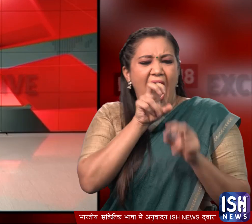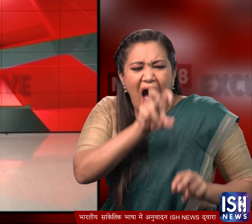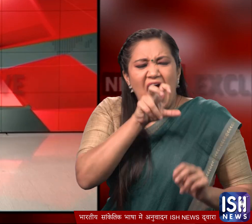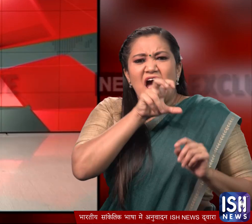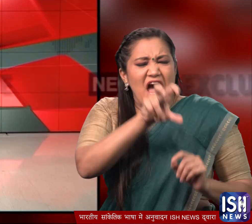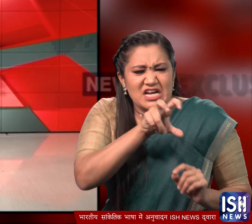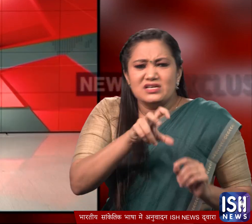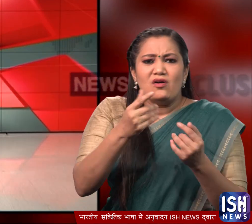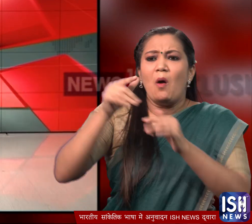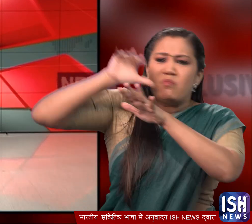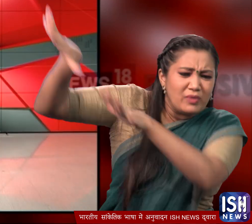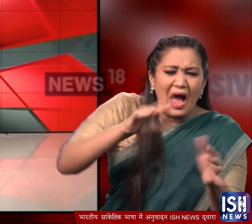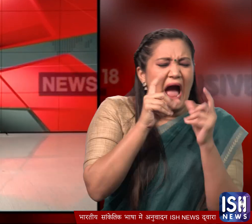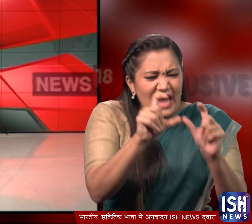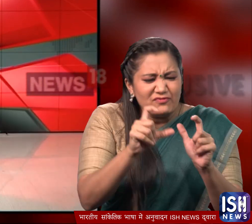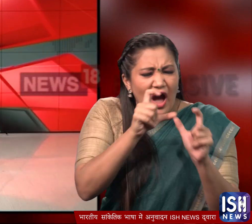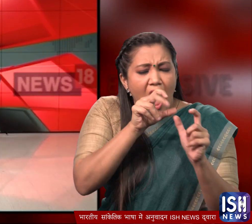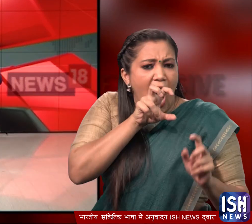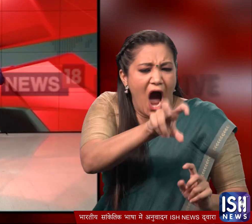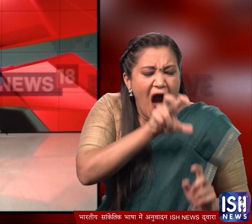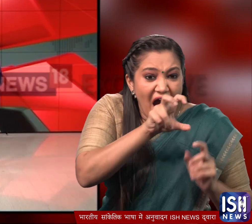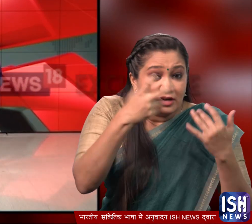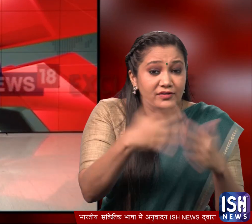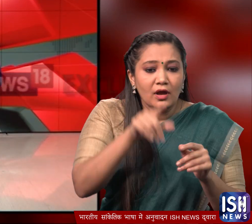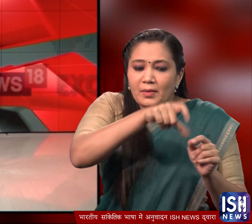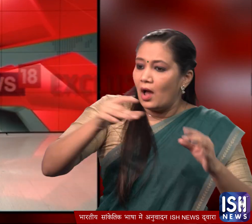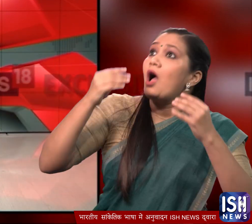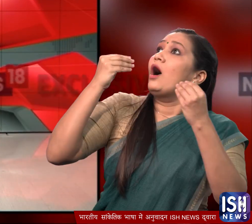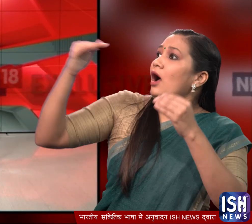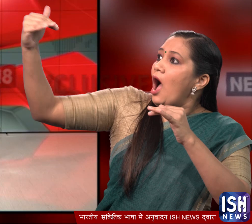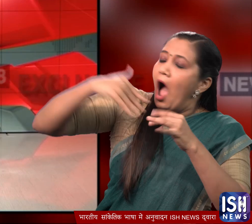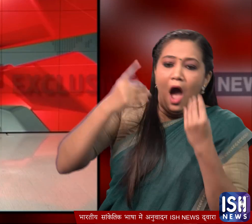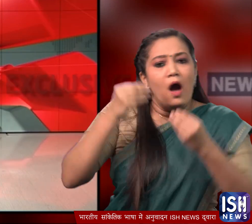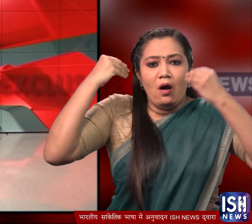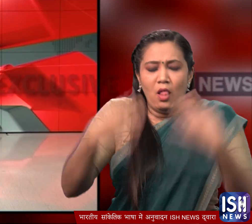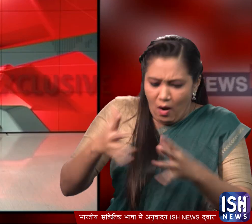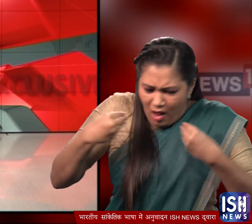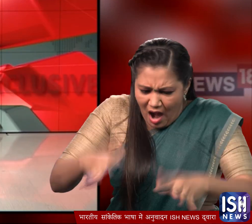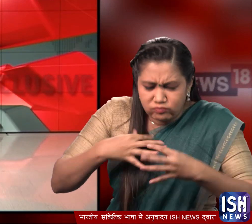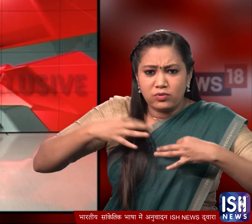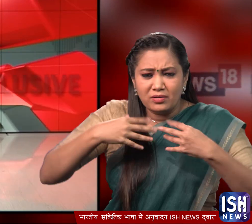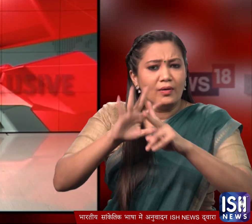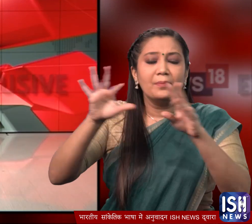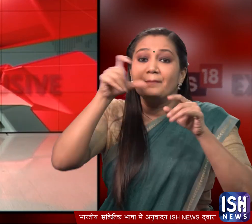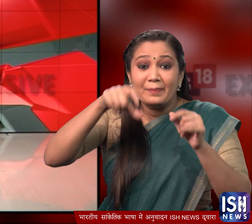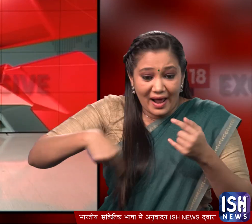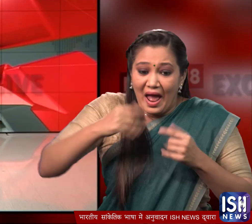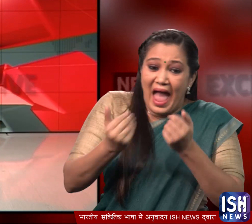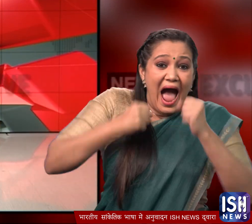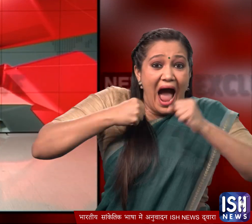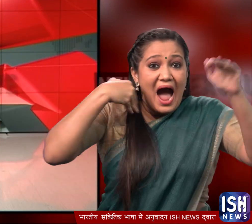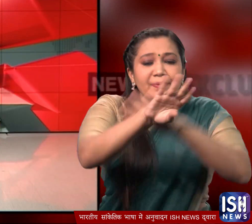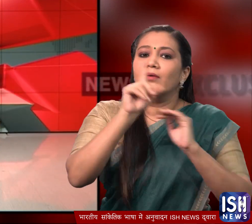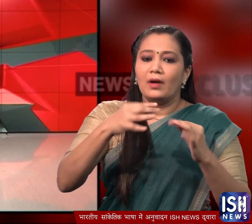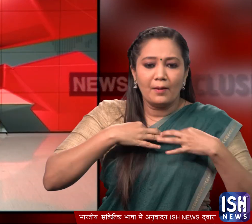लोगों ने चीखते हुए बाढ़ के आने की बात कही और लोग अपना सब कुछ छोड़कर ऊंचाई की तरफ दौड़ने लगे। हालांकि ऐसा लोगों के